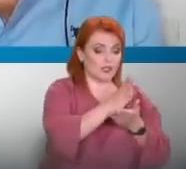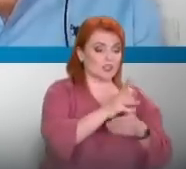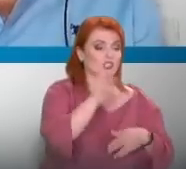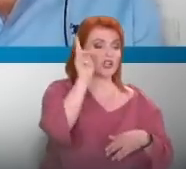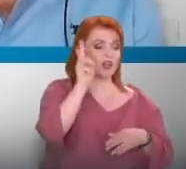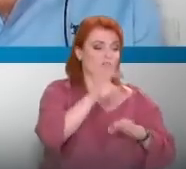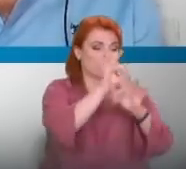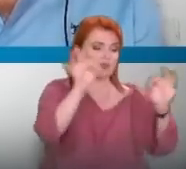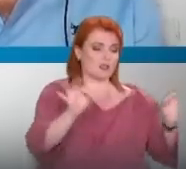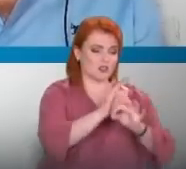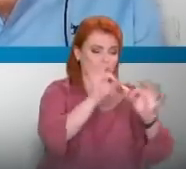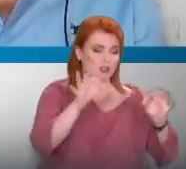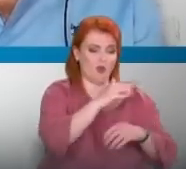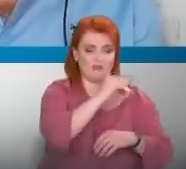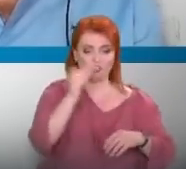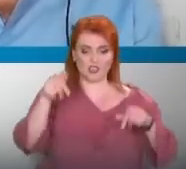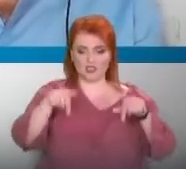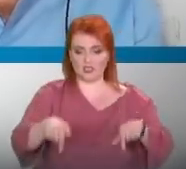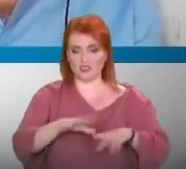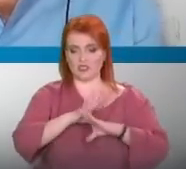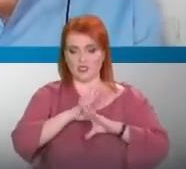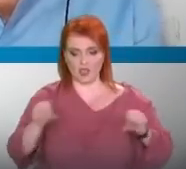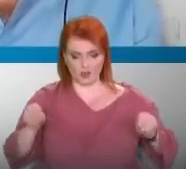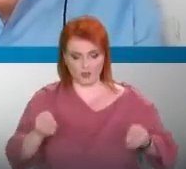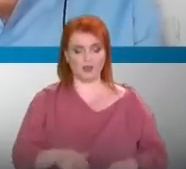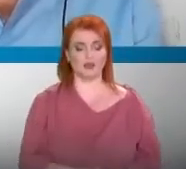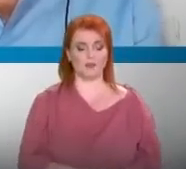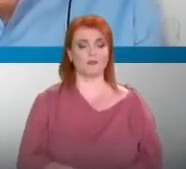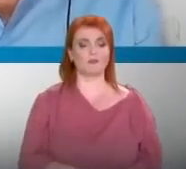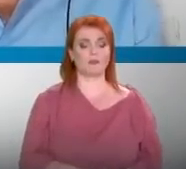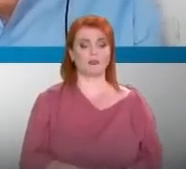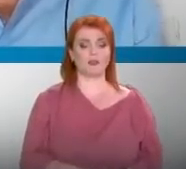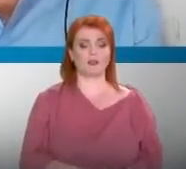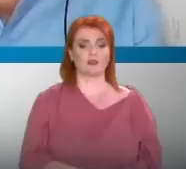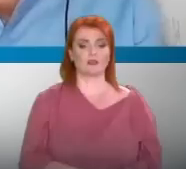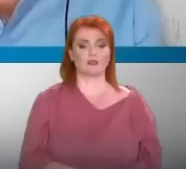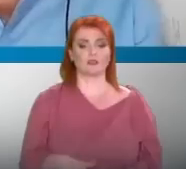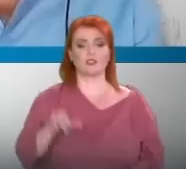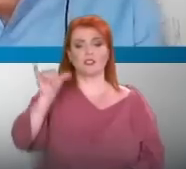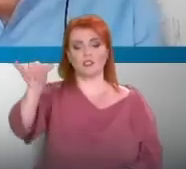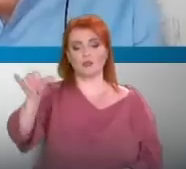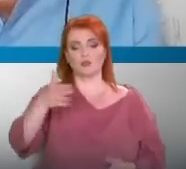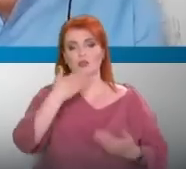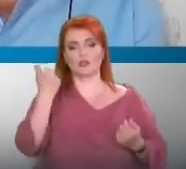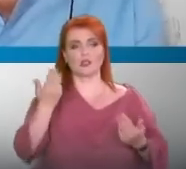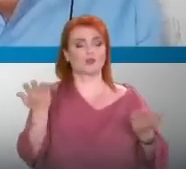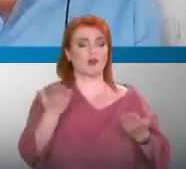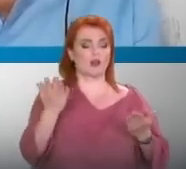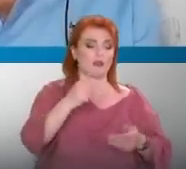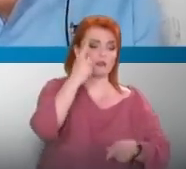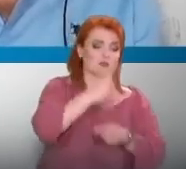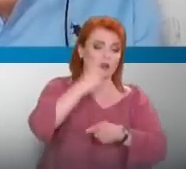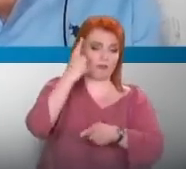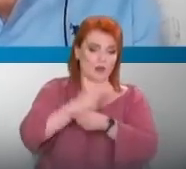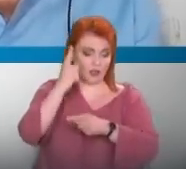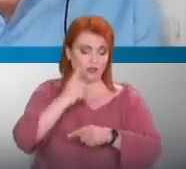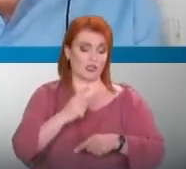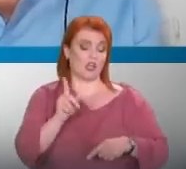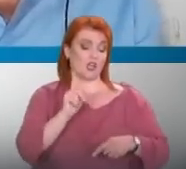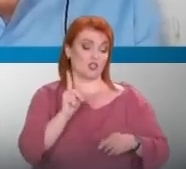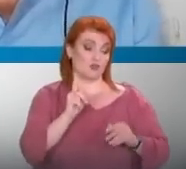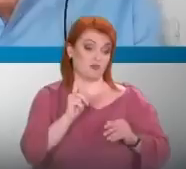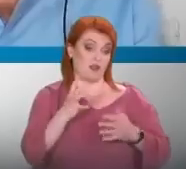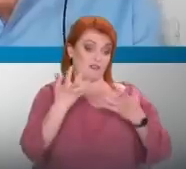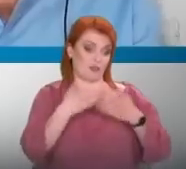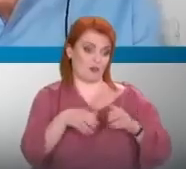oficial în hotărârea Curții Constituționale și nu au niciun fel de interdicții, iar pe listele acestor partide cel mai